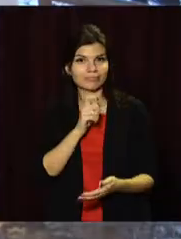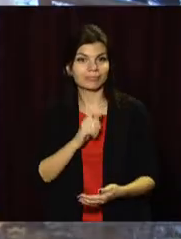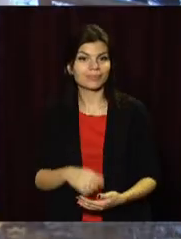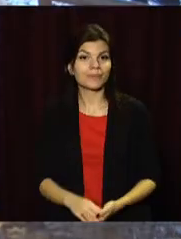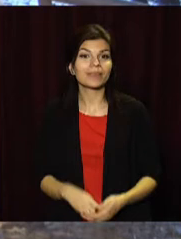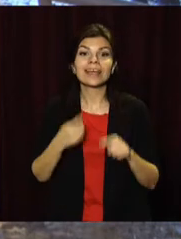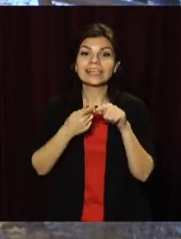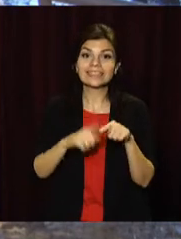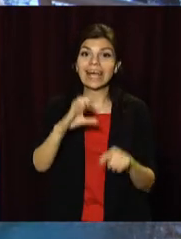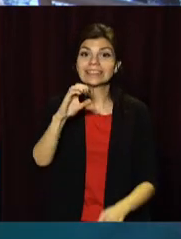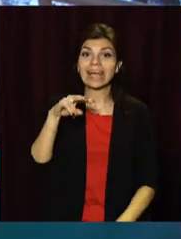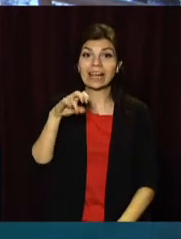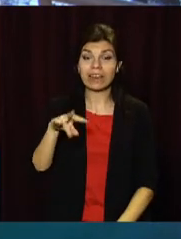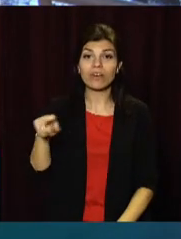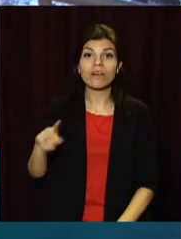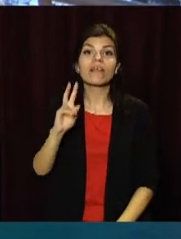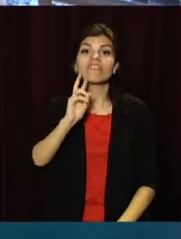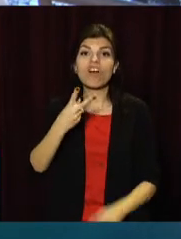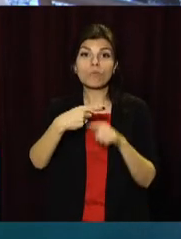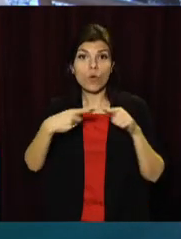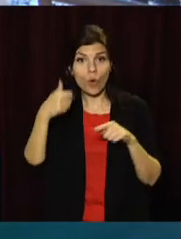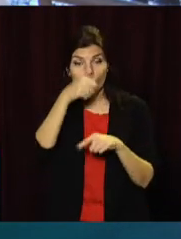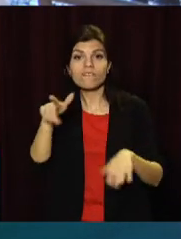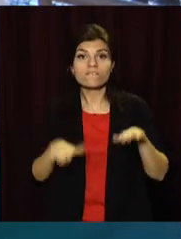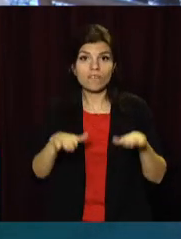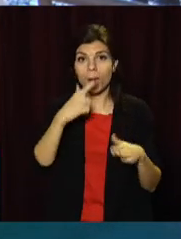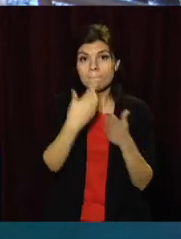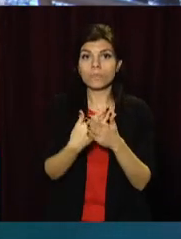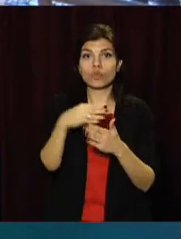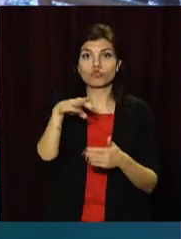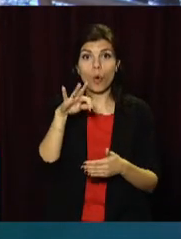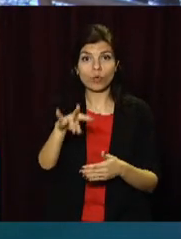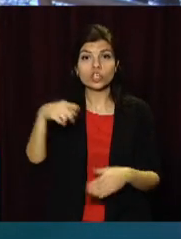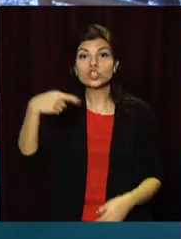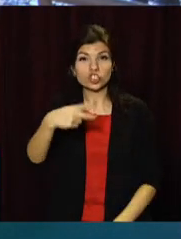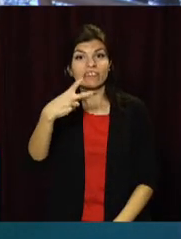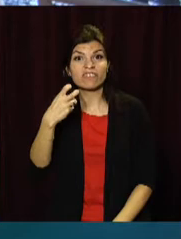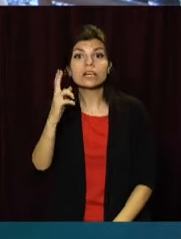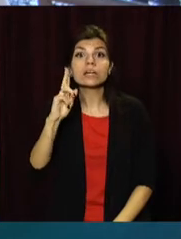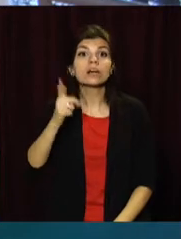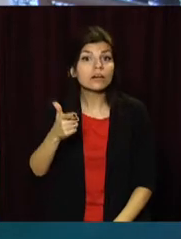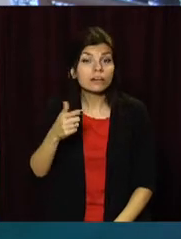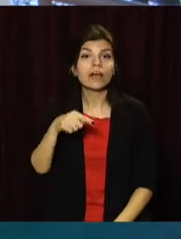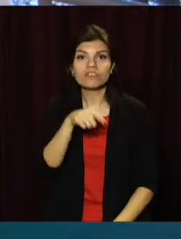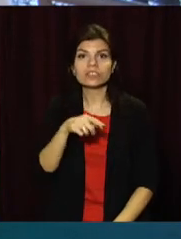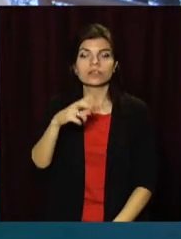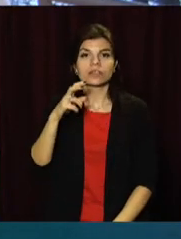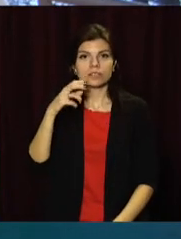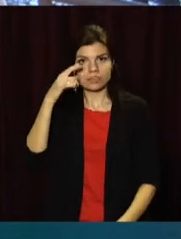Це селен. Йому 2,5 рочки. І важить він більше тони – 1200 кілограмів. І він